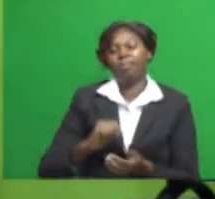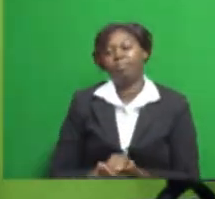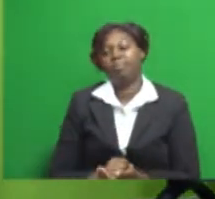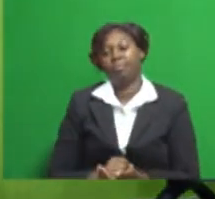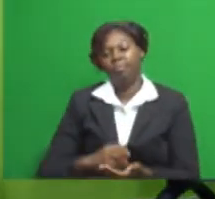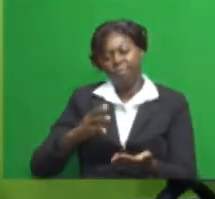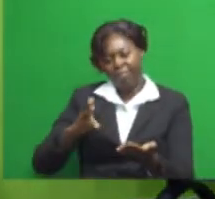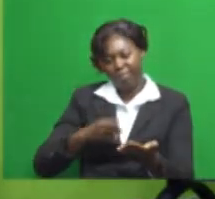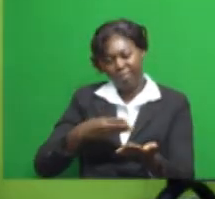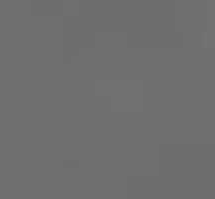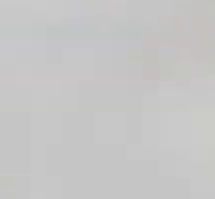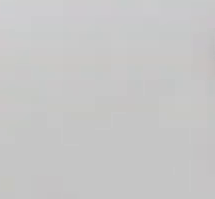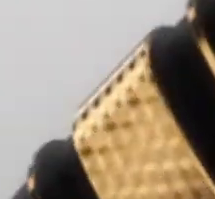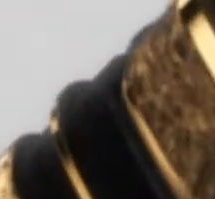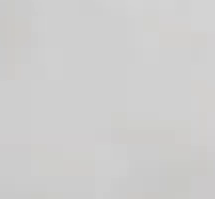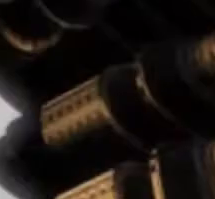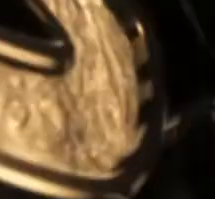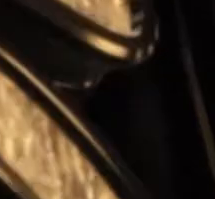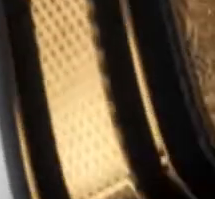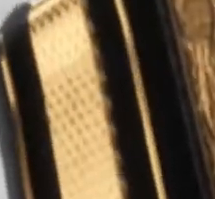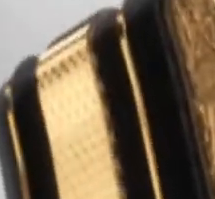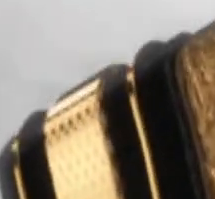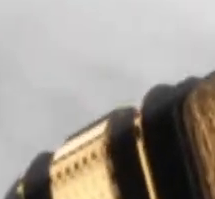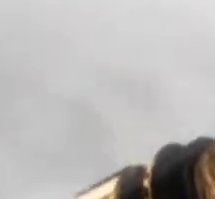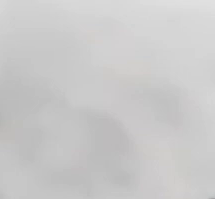toya toenderera mberi nechidzidzo.